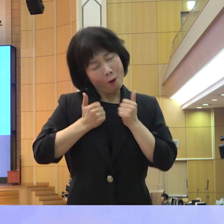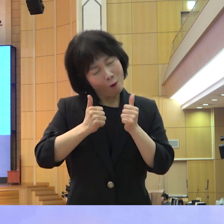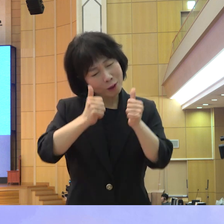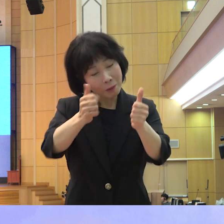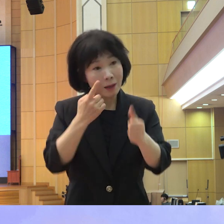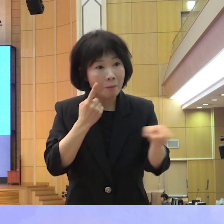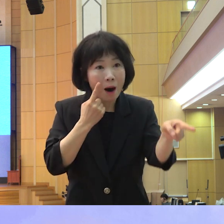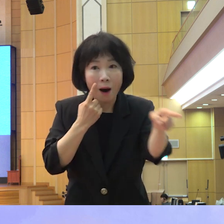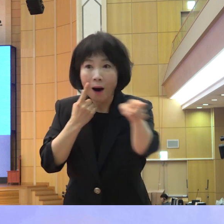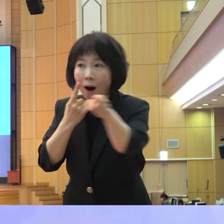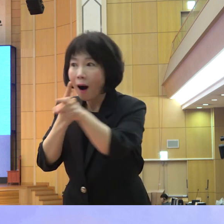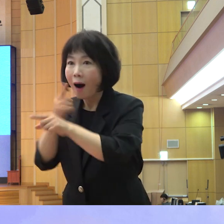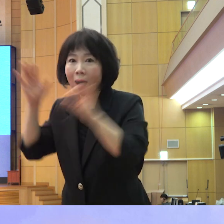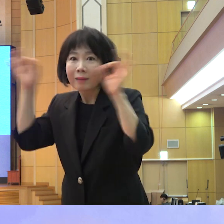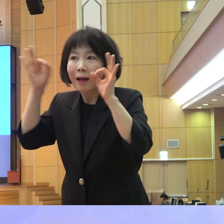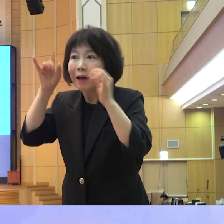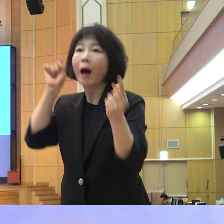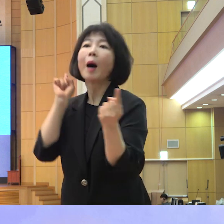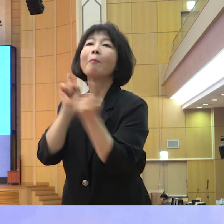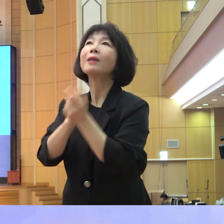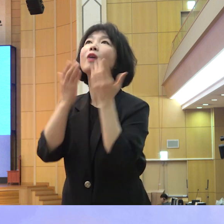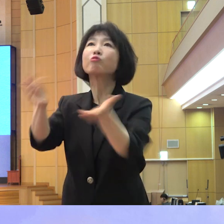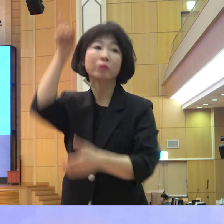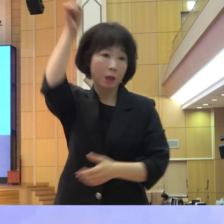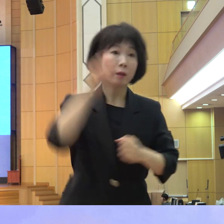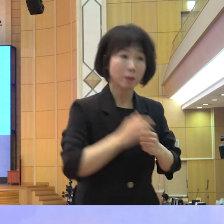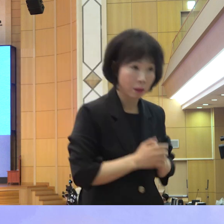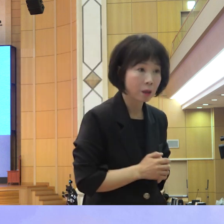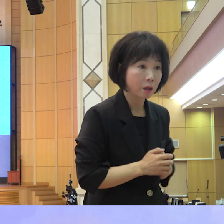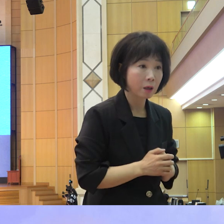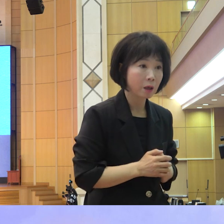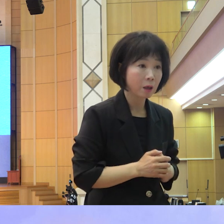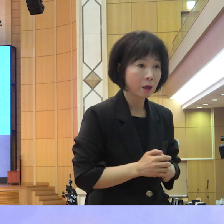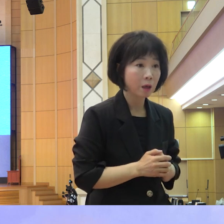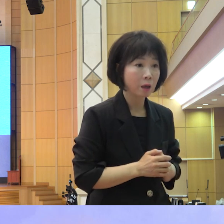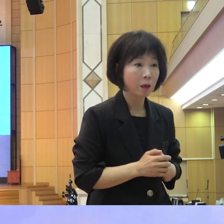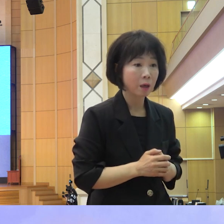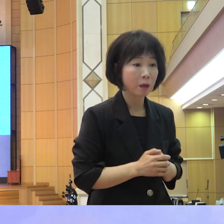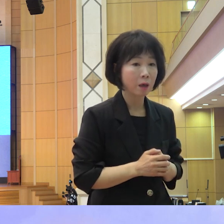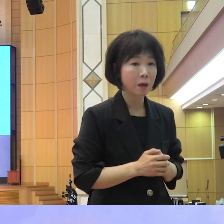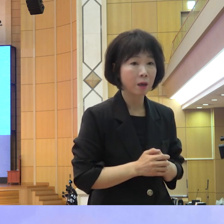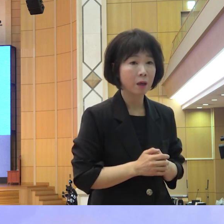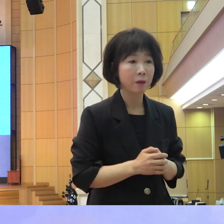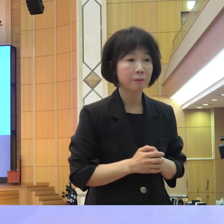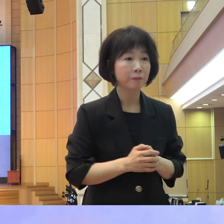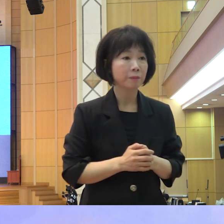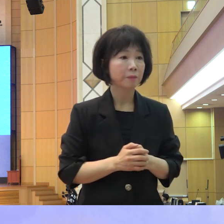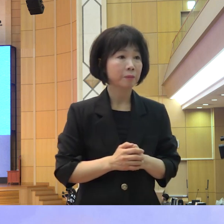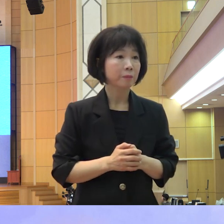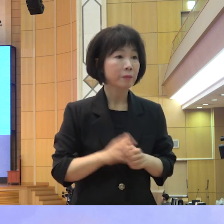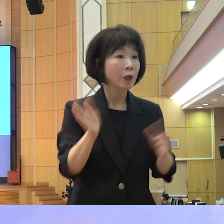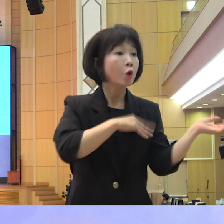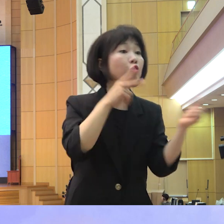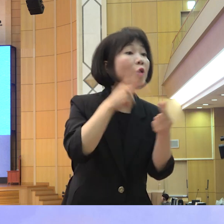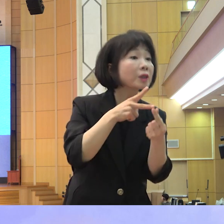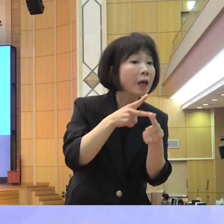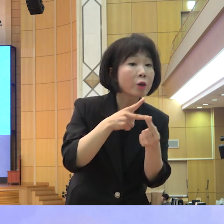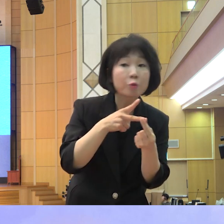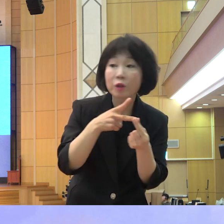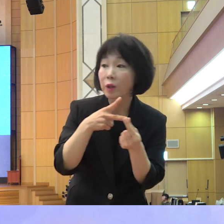나를 우리 주님이 찾으신다라는 거예요. 그런 나를 우리 주님은 그리워하신다라는 거예요. 두 번째는